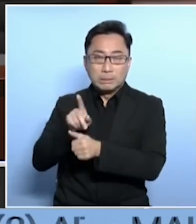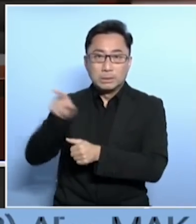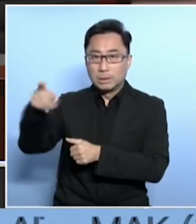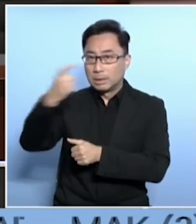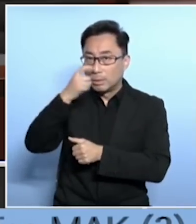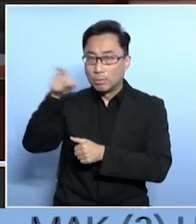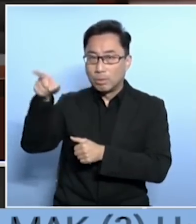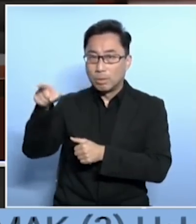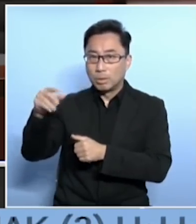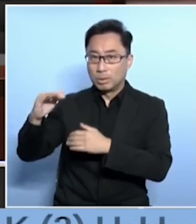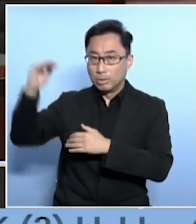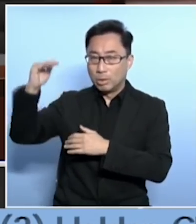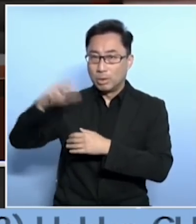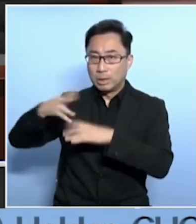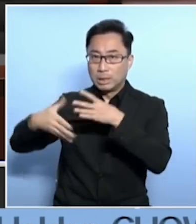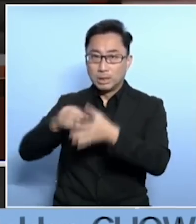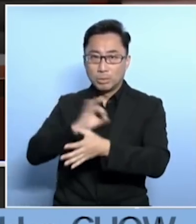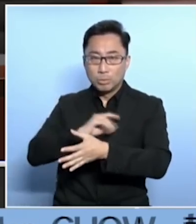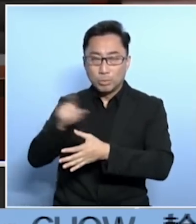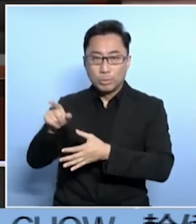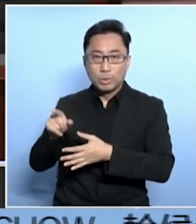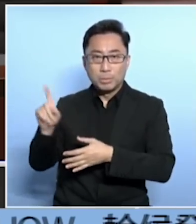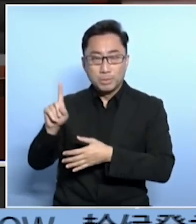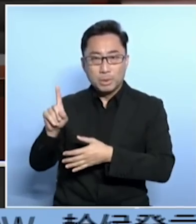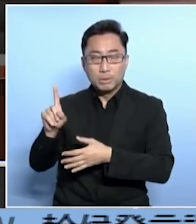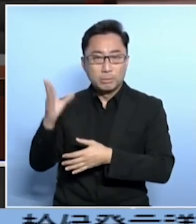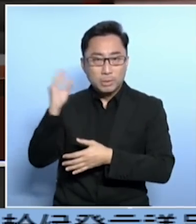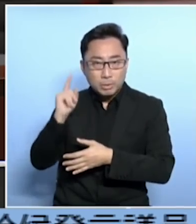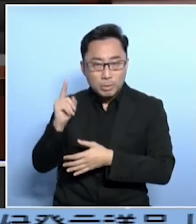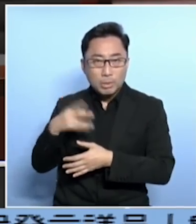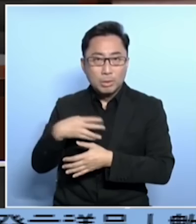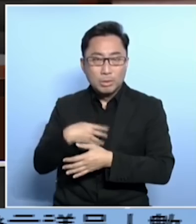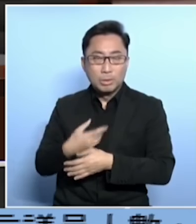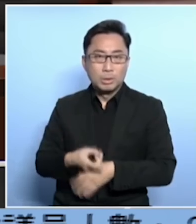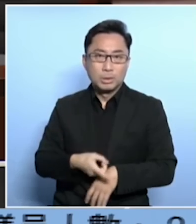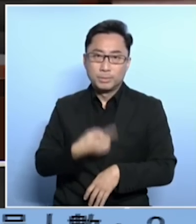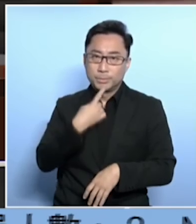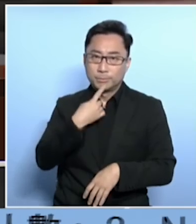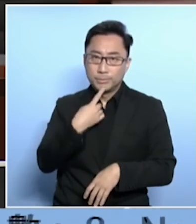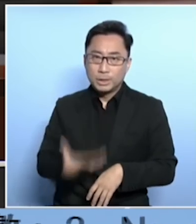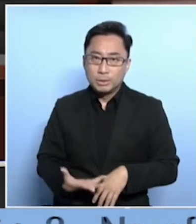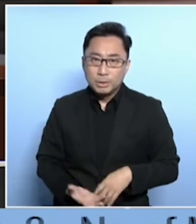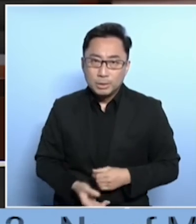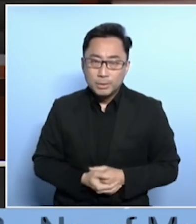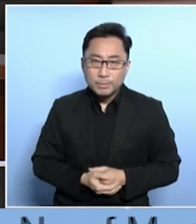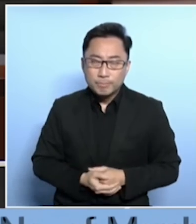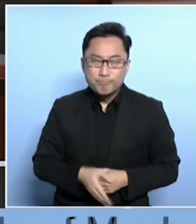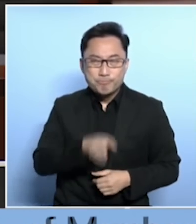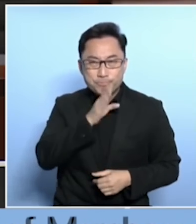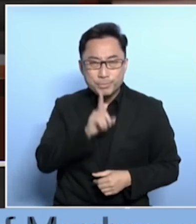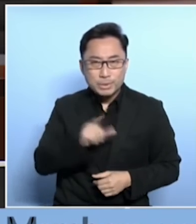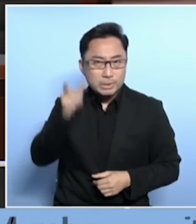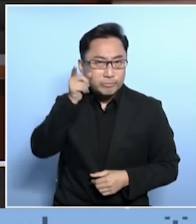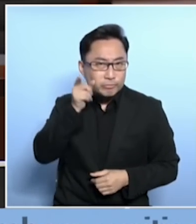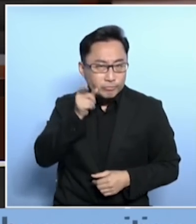院 國會，我真的聽了我都有些，即是我都覺得是這麼荒謬的事情。他都不知醜